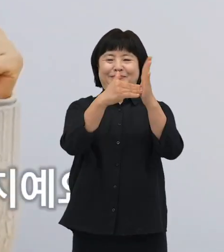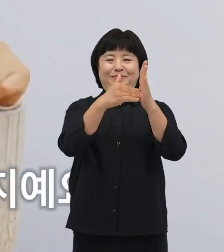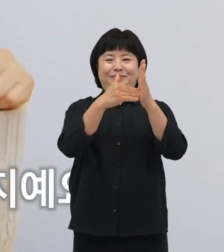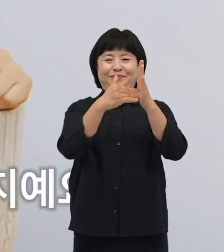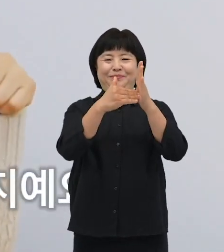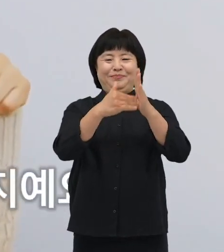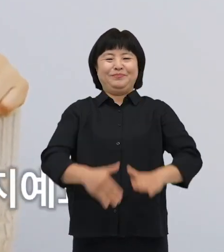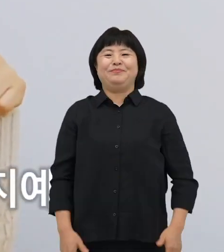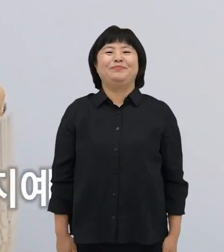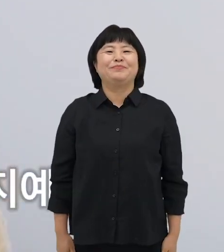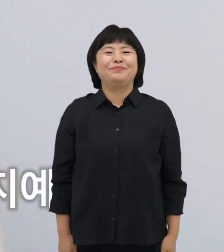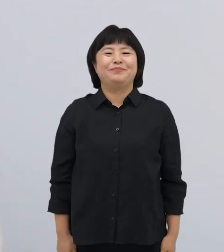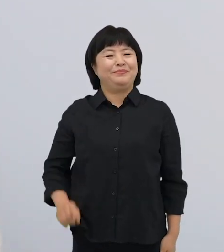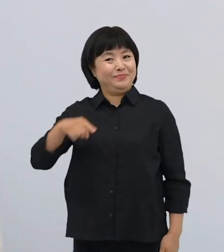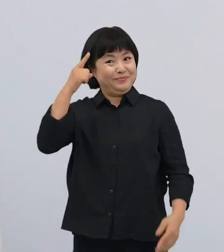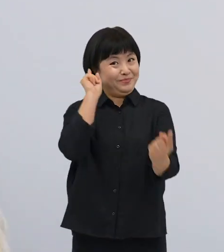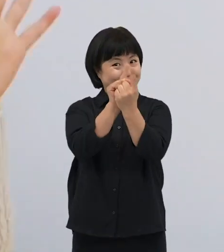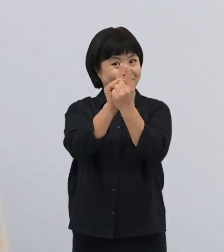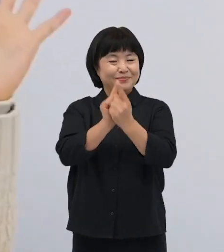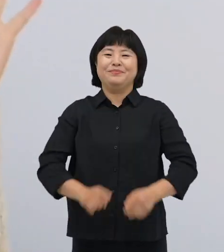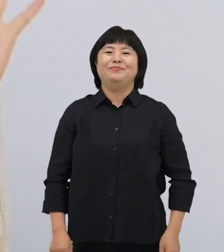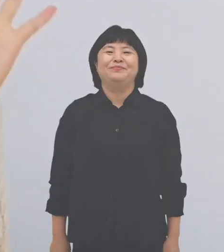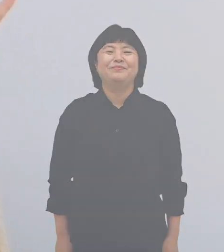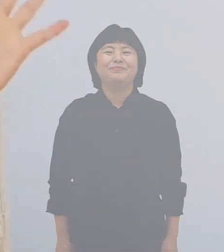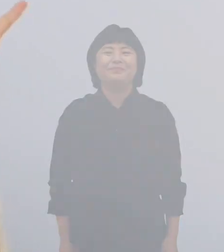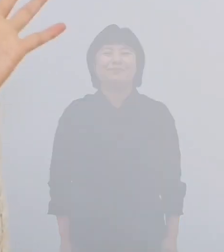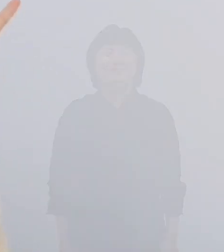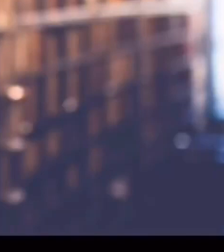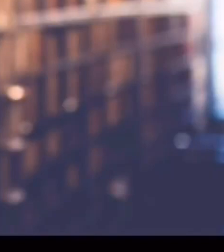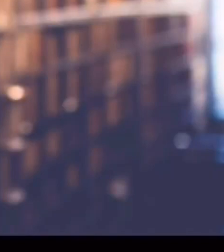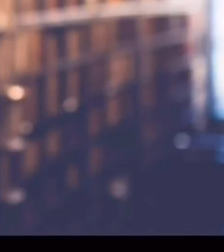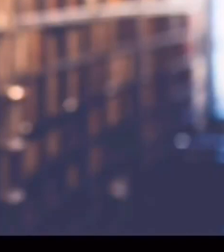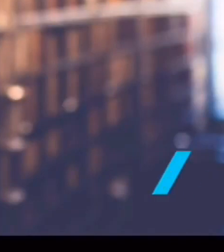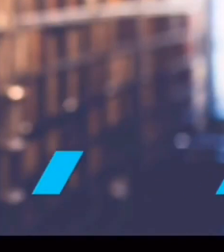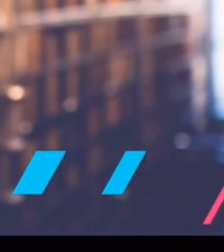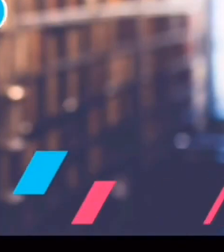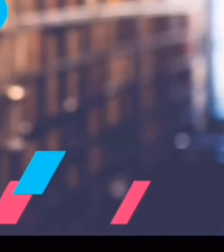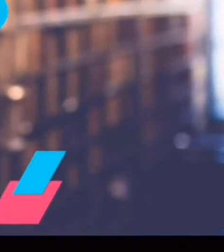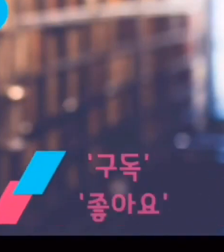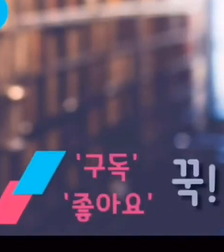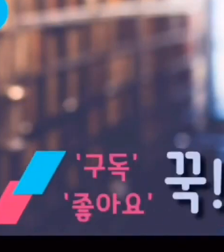사서옹알이는 여기까지예요. 다음에 또 만날게요.